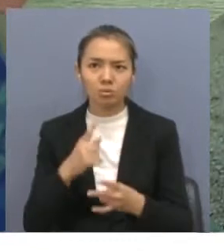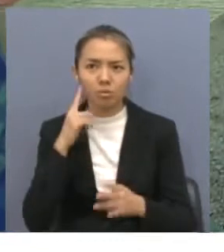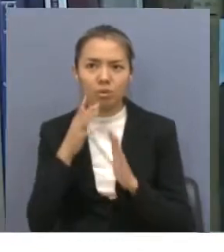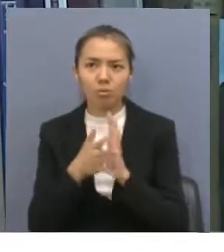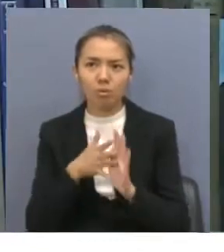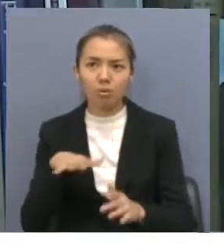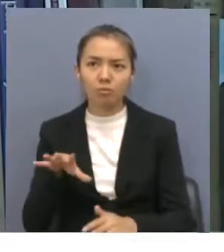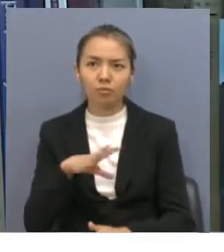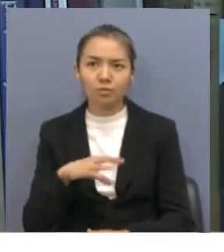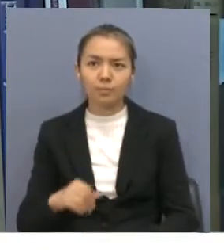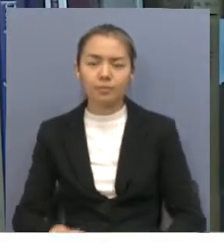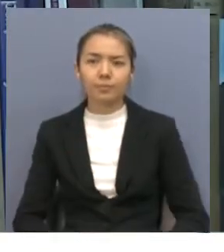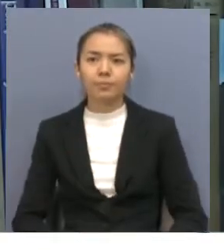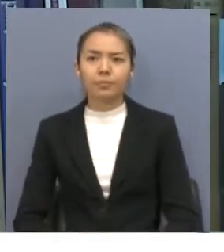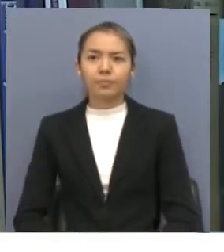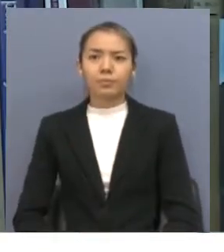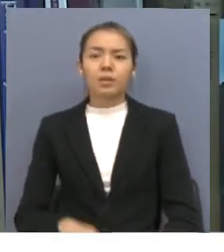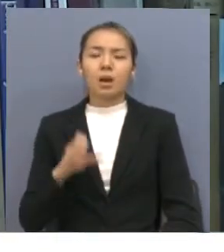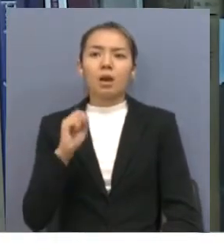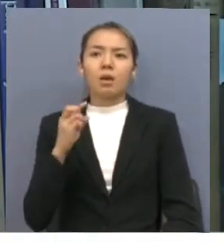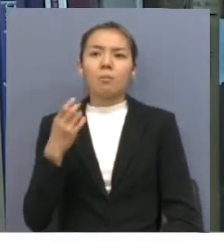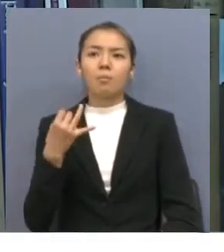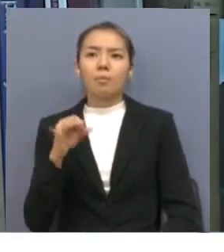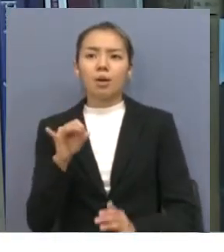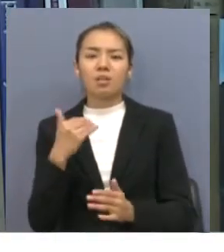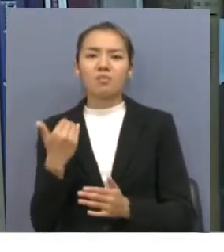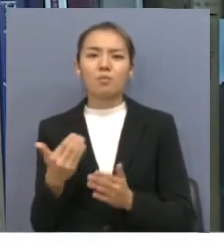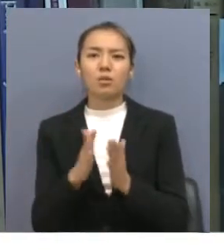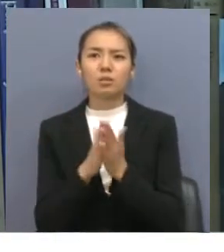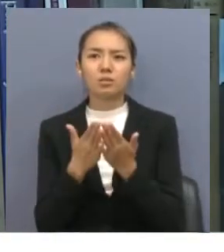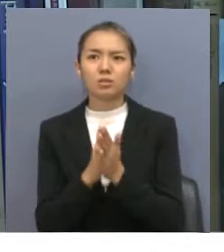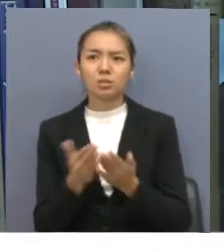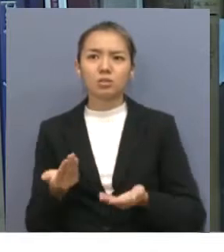түсінеді. Абай шығармашылығы,